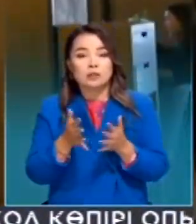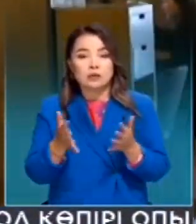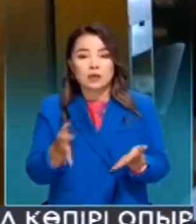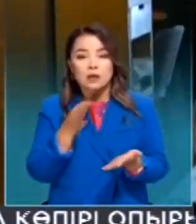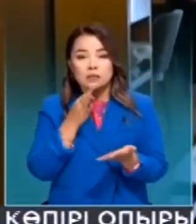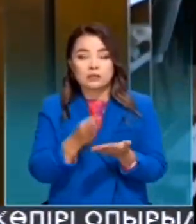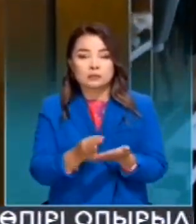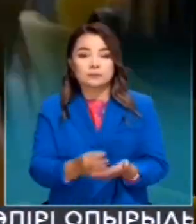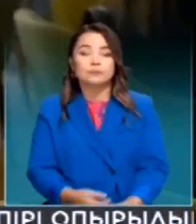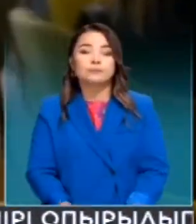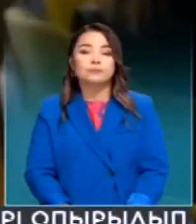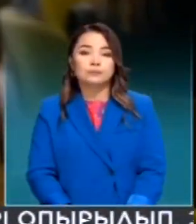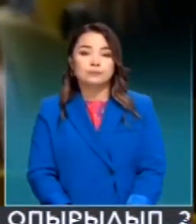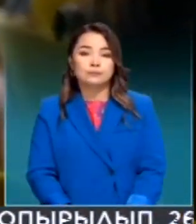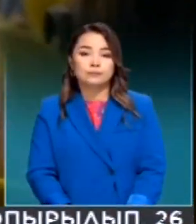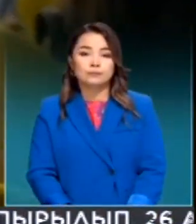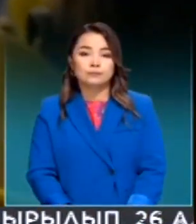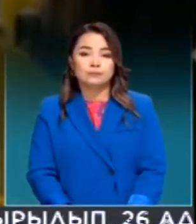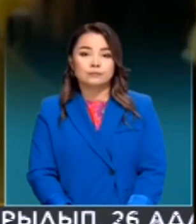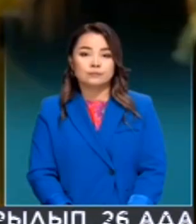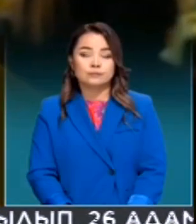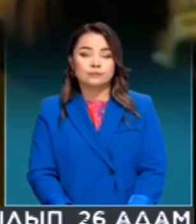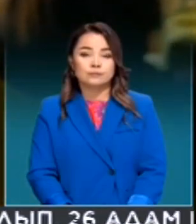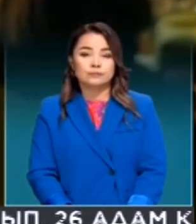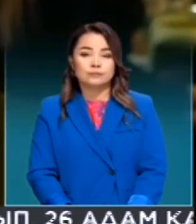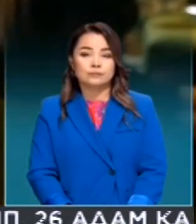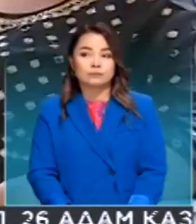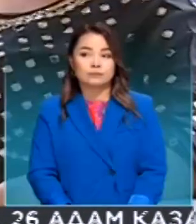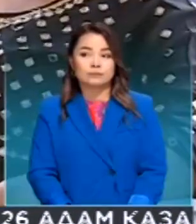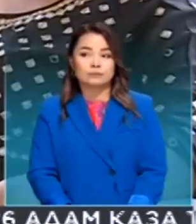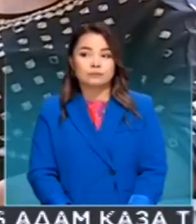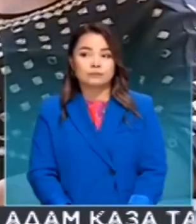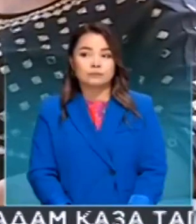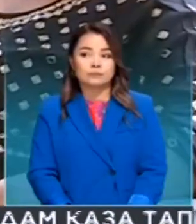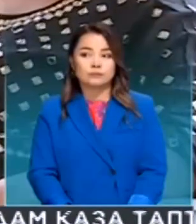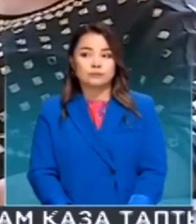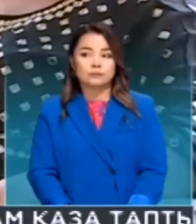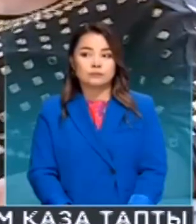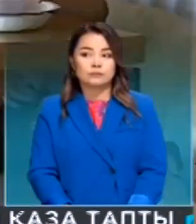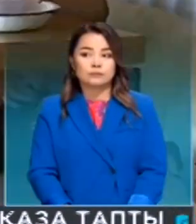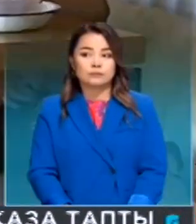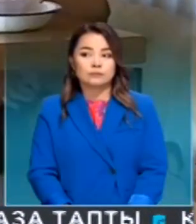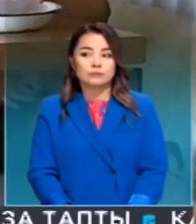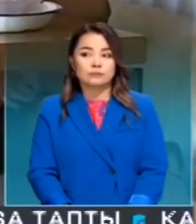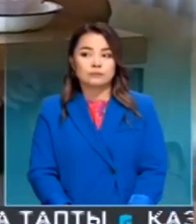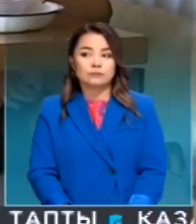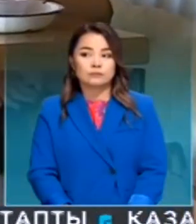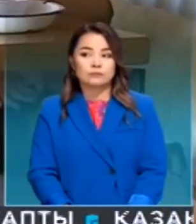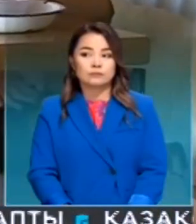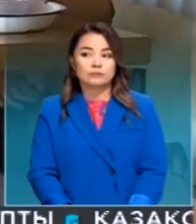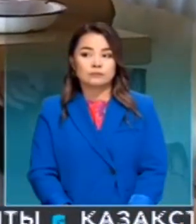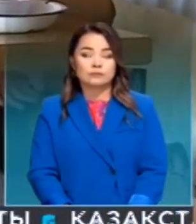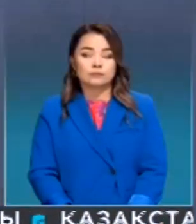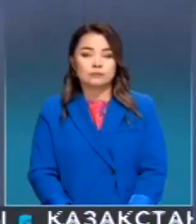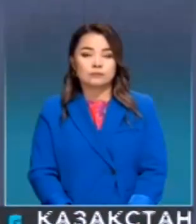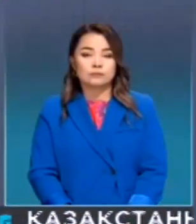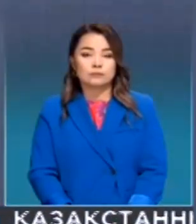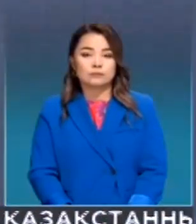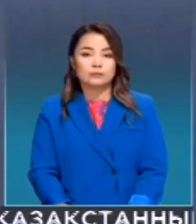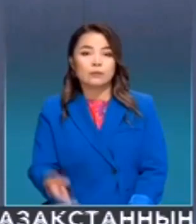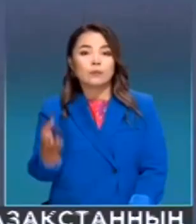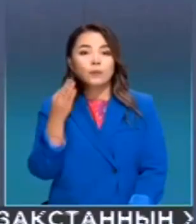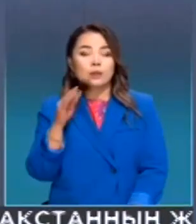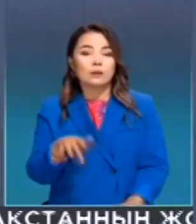артқанын айтады. Самал Қабышева, Жасұлан Жақсай, Бауыржан Бүрлібай, Қазақстан ұлттық телеарнасы, Астана.